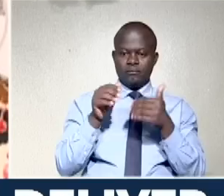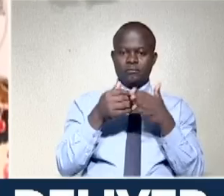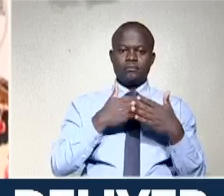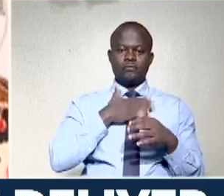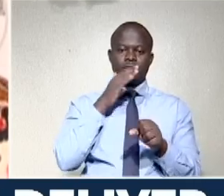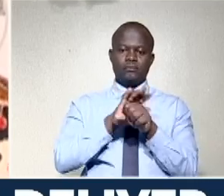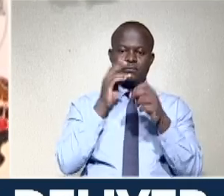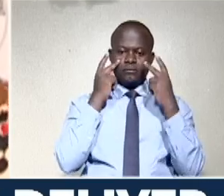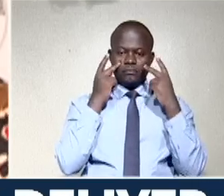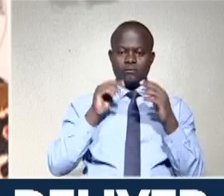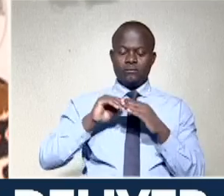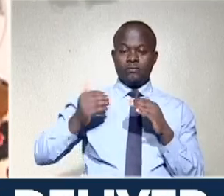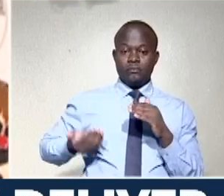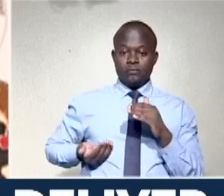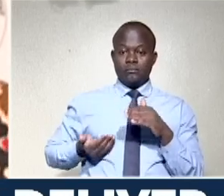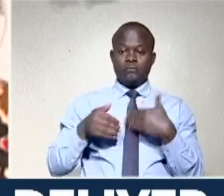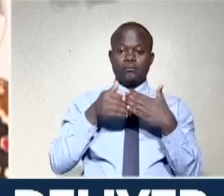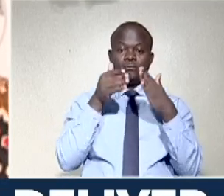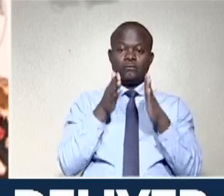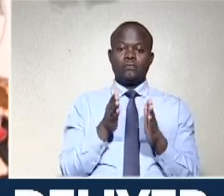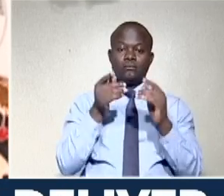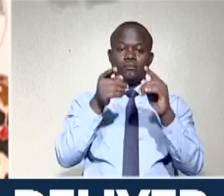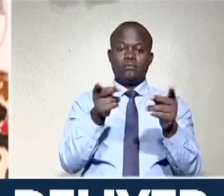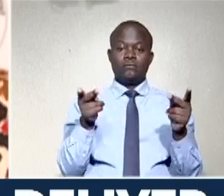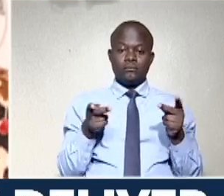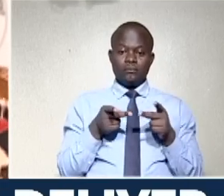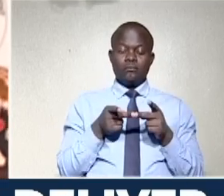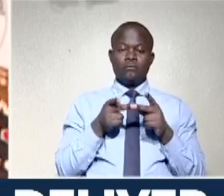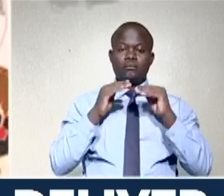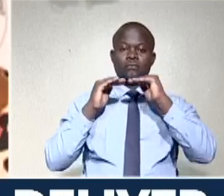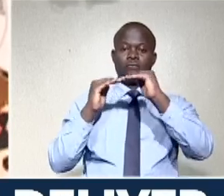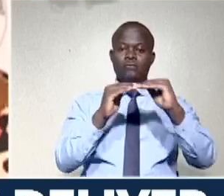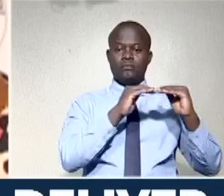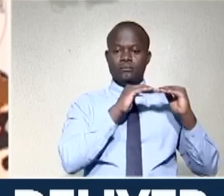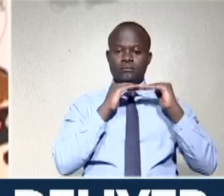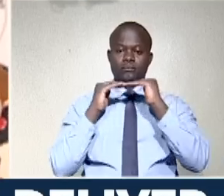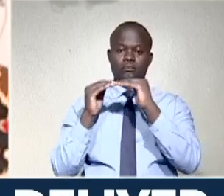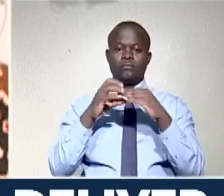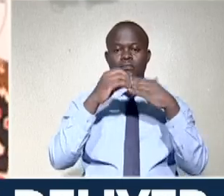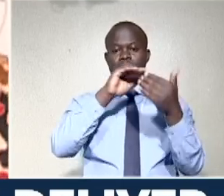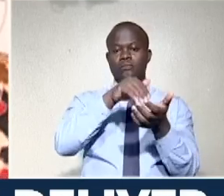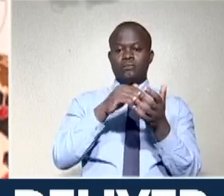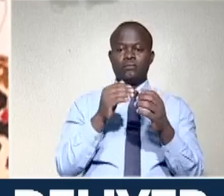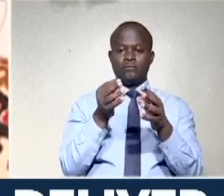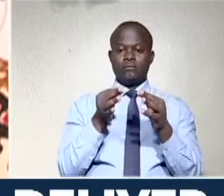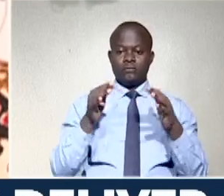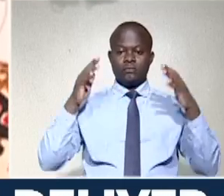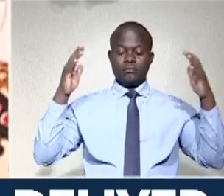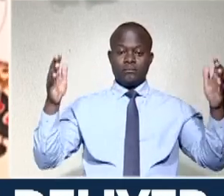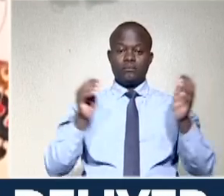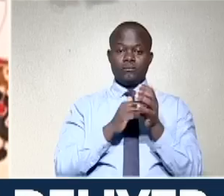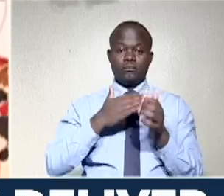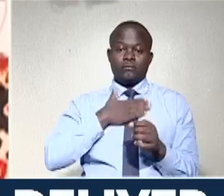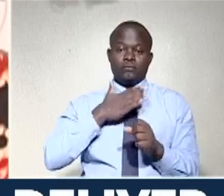Birashimishije cyane kubona umudamu umuntu agera kuri level where ayobora ikigo cy'imari kinini. Birashimishije